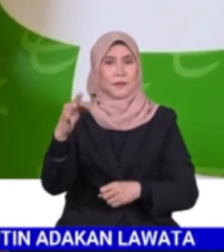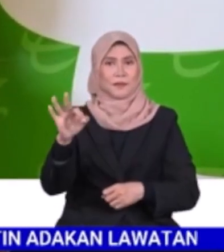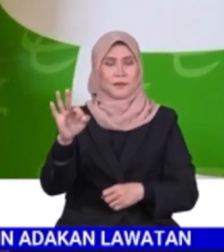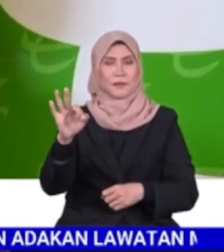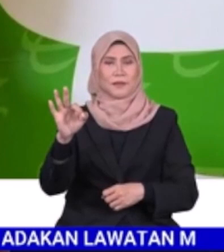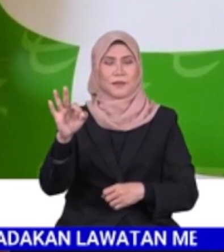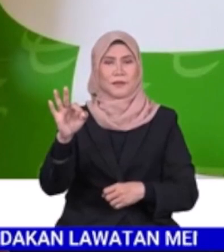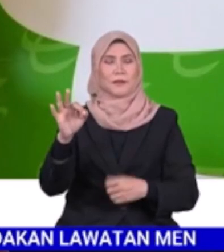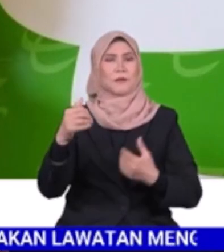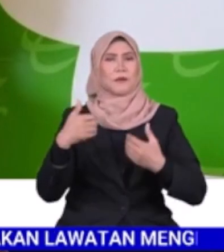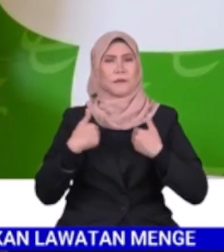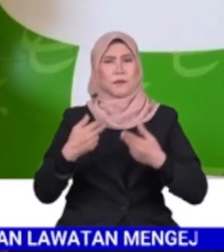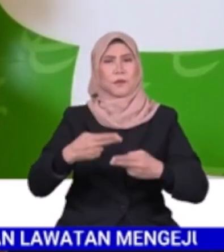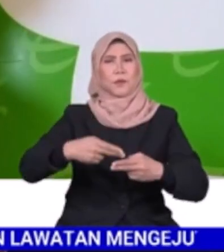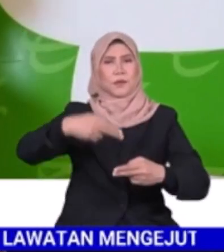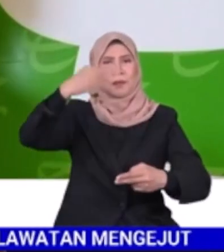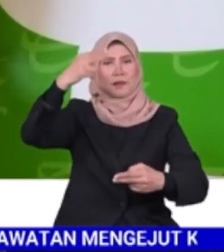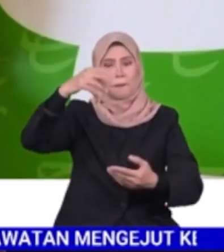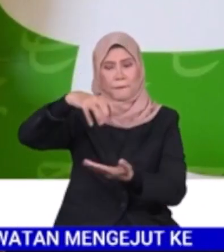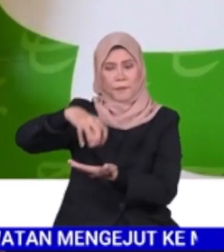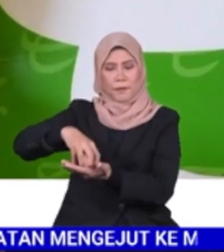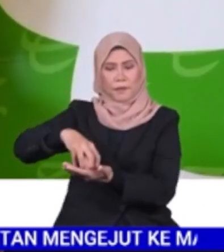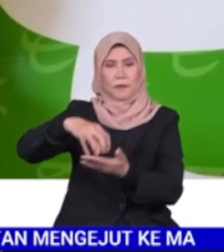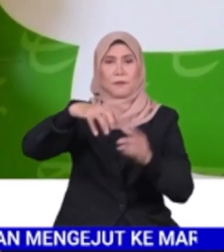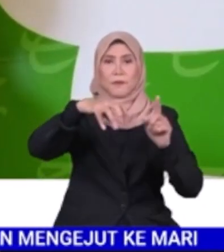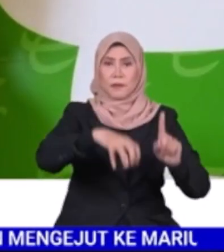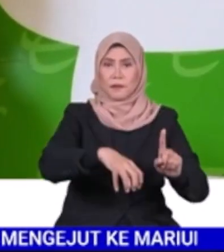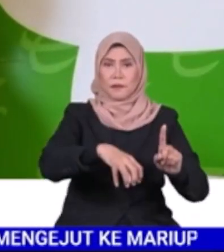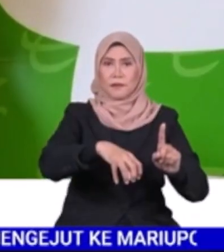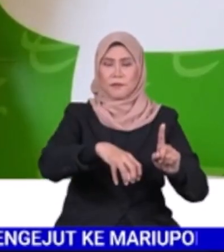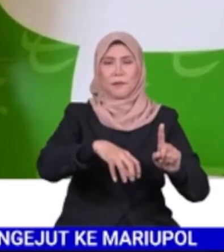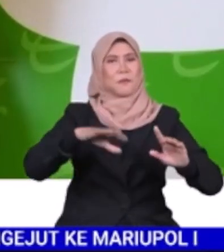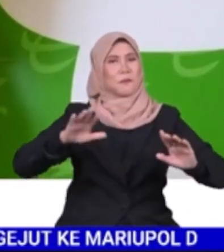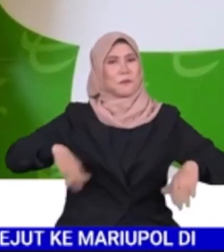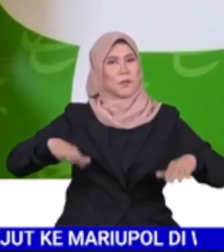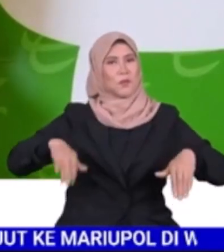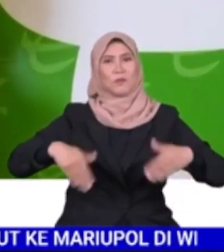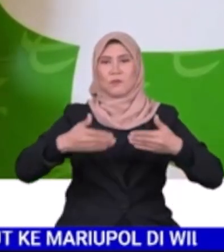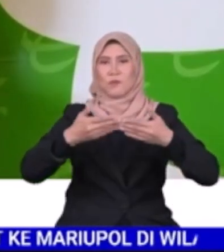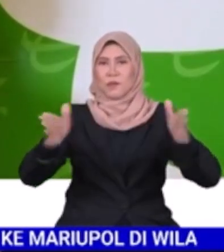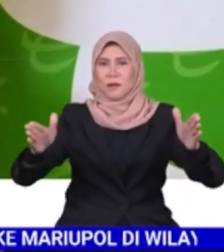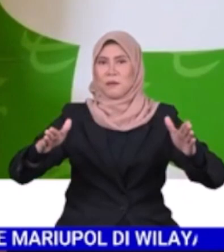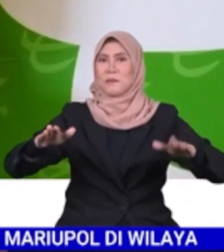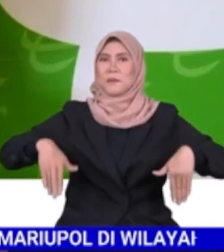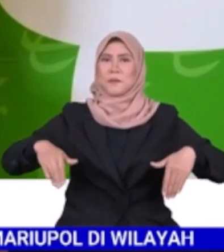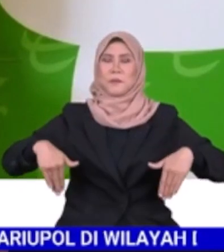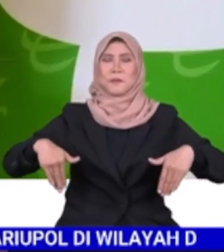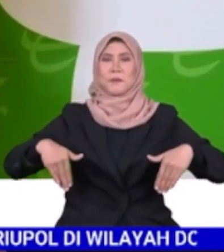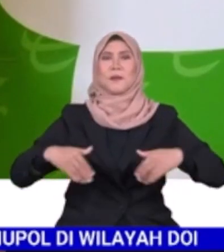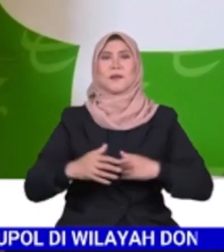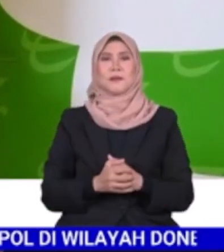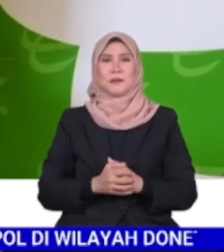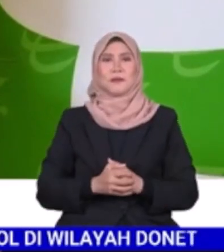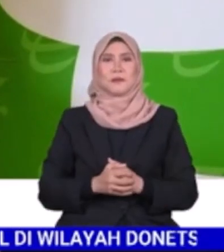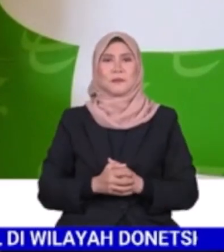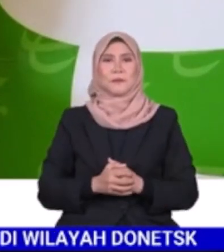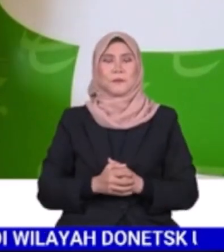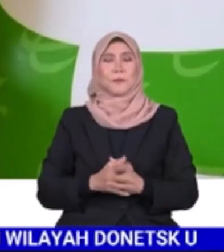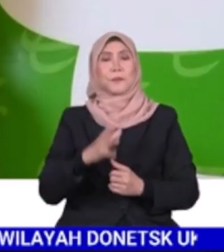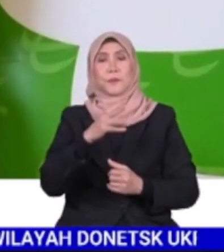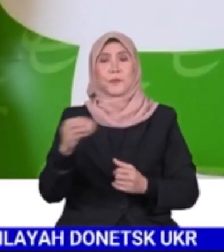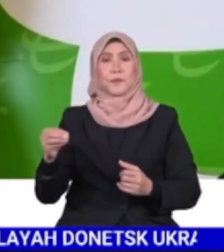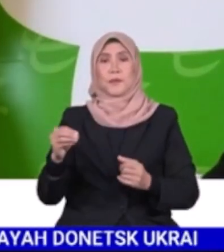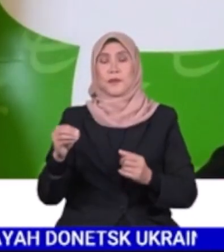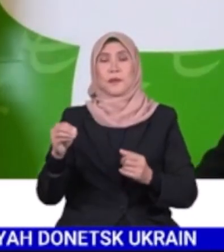di mana beberapa hotel-hotel di Makkah dan Madinah belum lagi beroperasi dengan itu eee dari segi